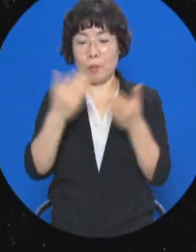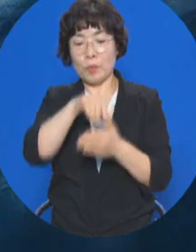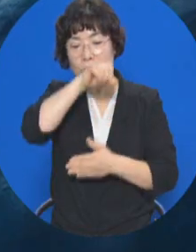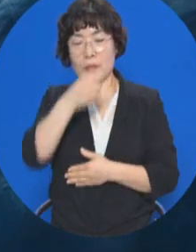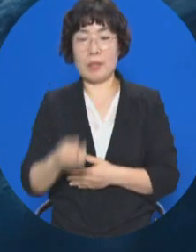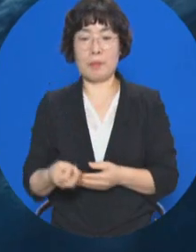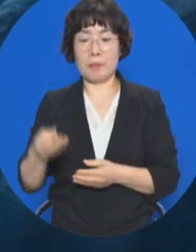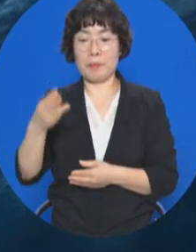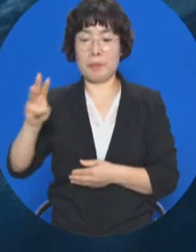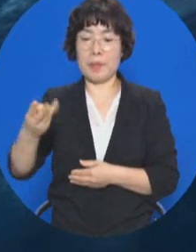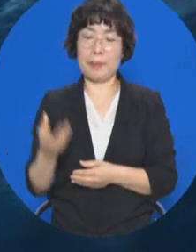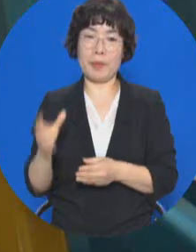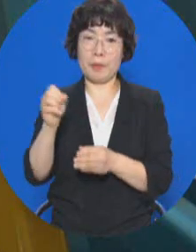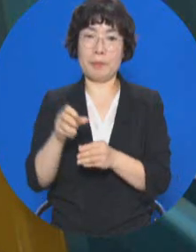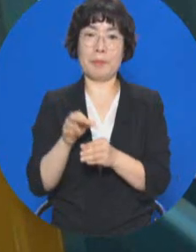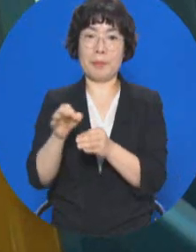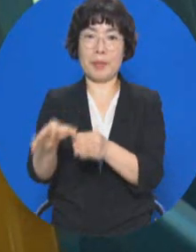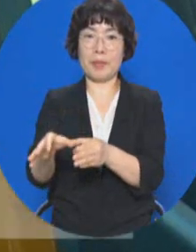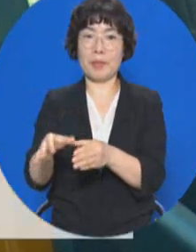원이 투입됐습니다.